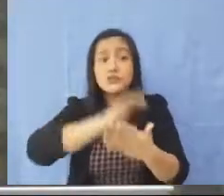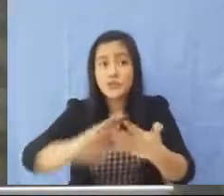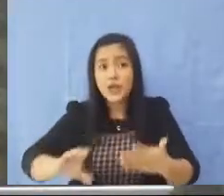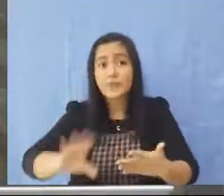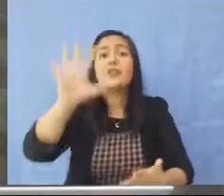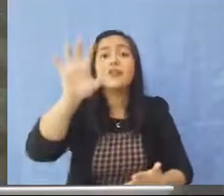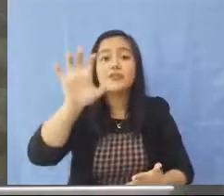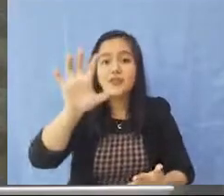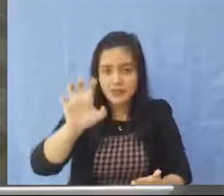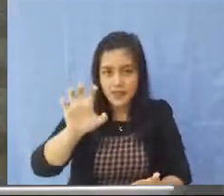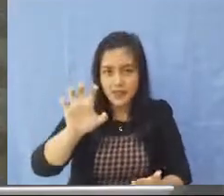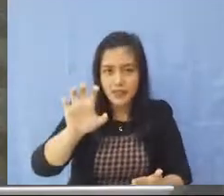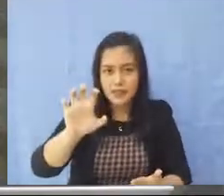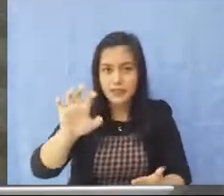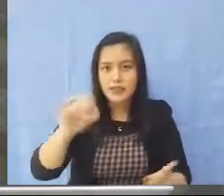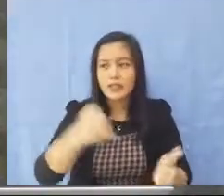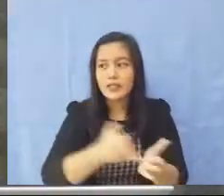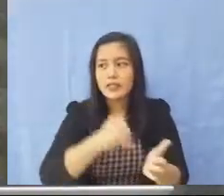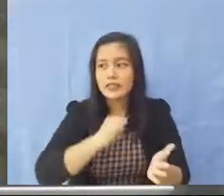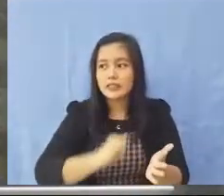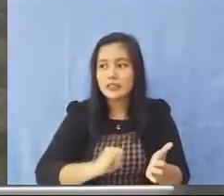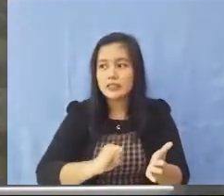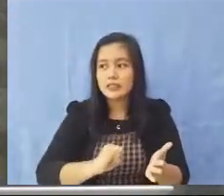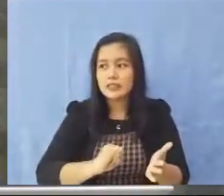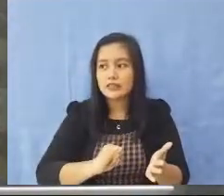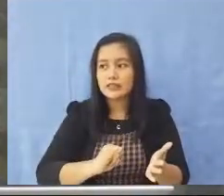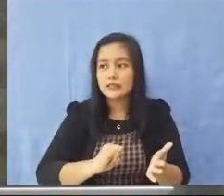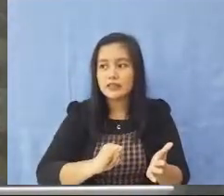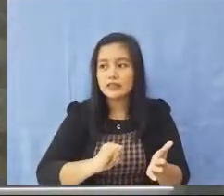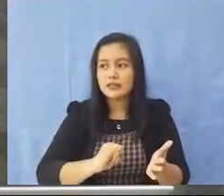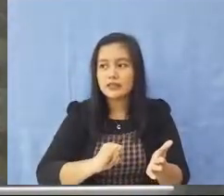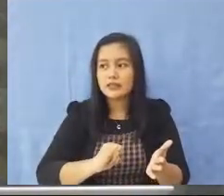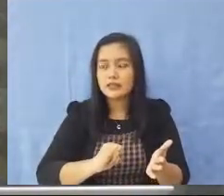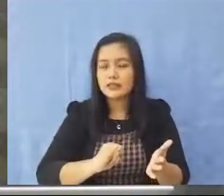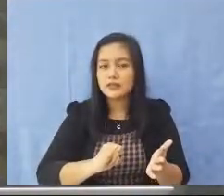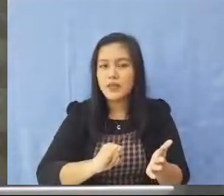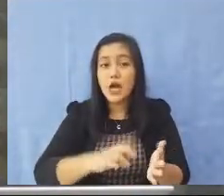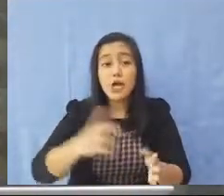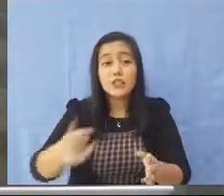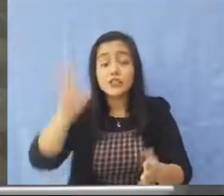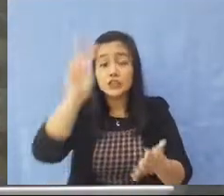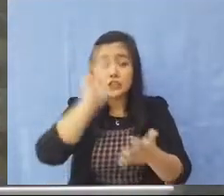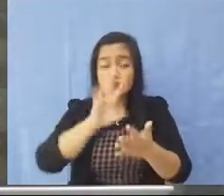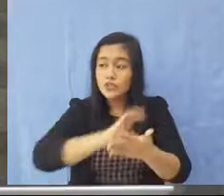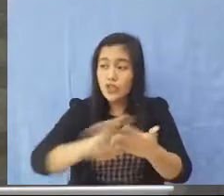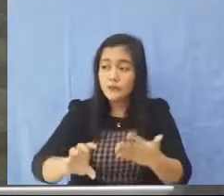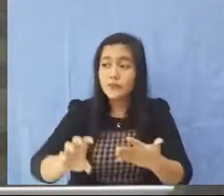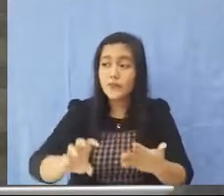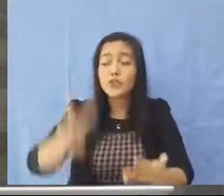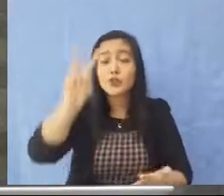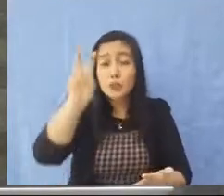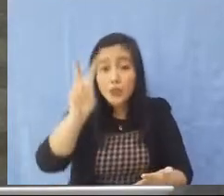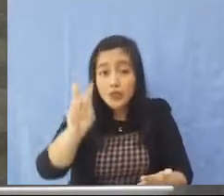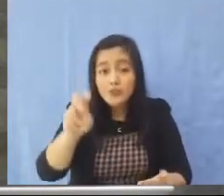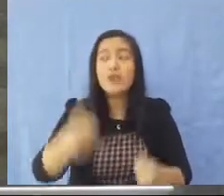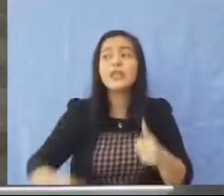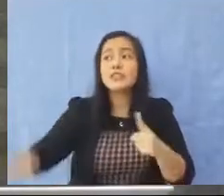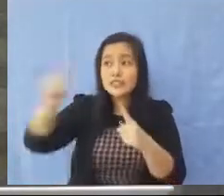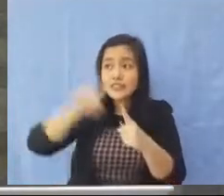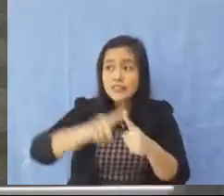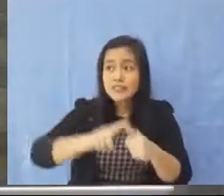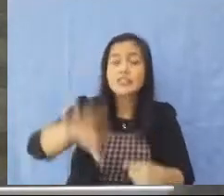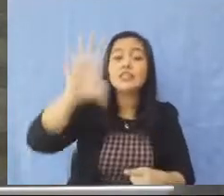po ay patungkol sa history ng tinatawag nating chosen family. Bakit ko po in-address yan as chosen family? Because dito